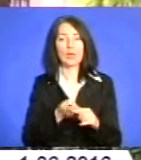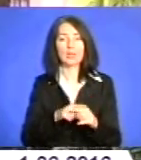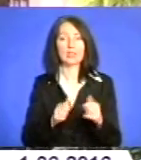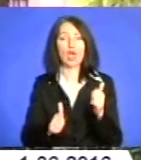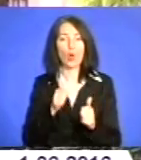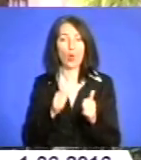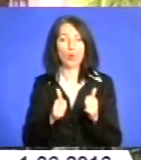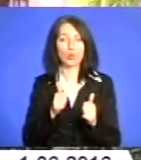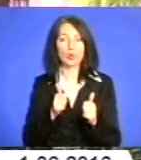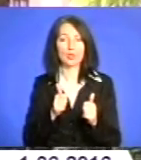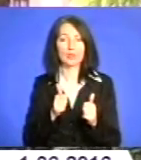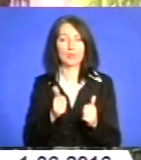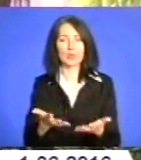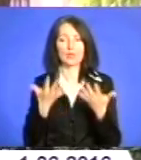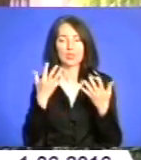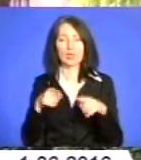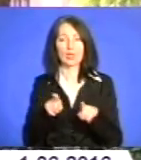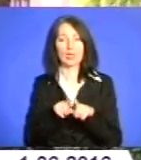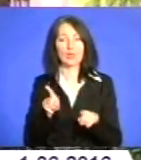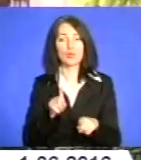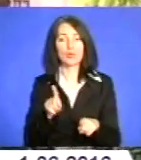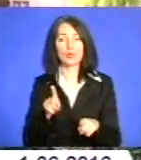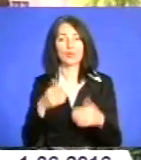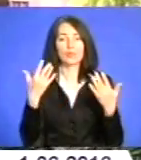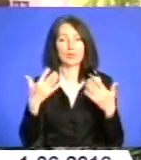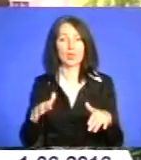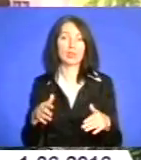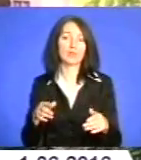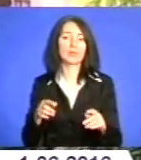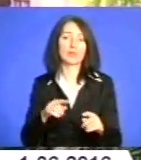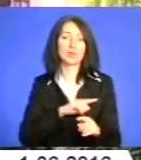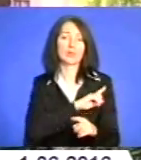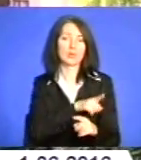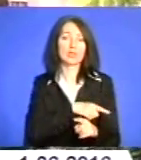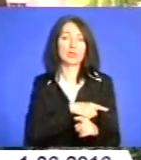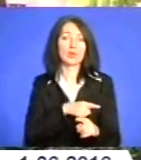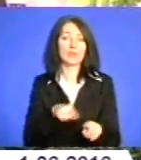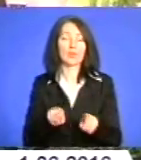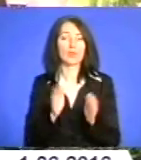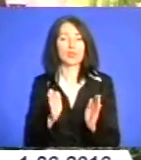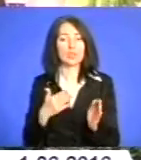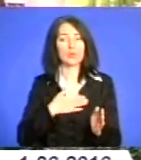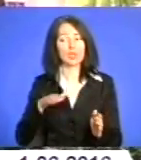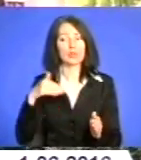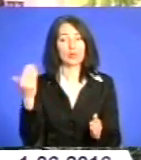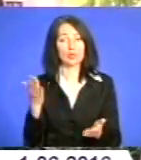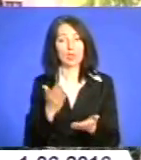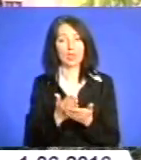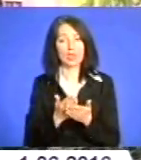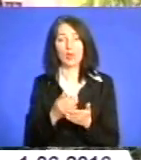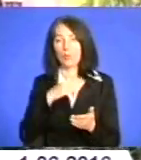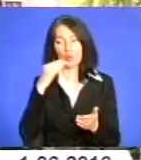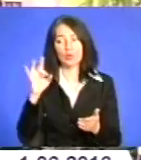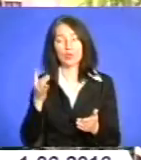конкурс визнано таким, що втратив чинність. Хоча з моєї сторони є неодноразові письмові